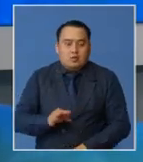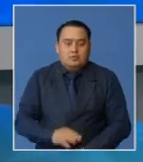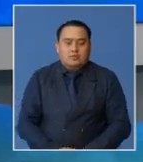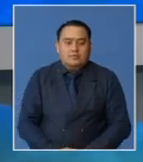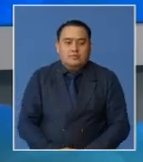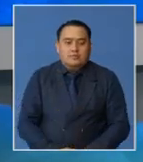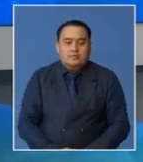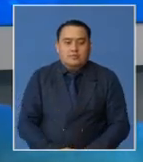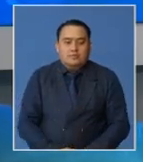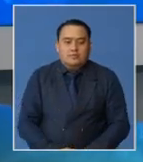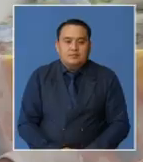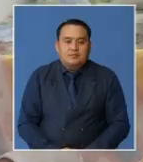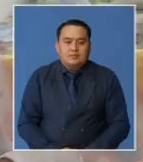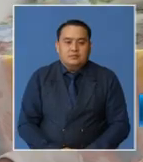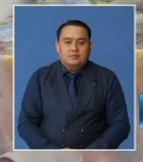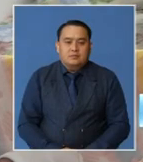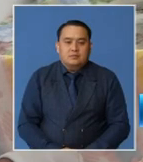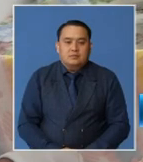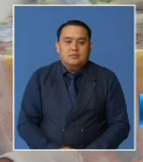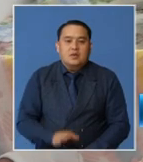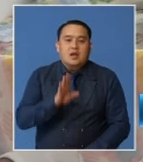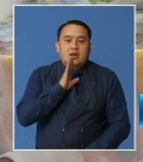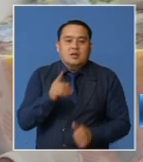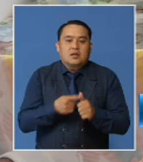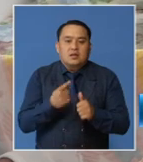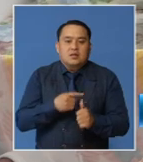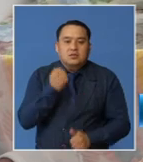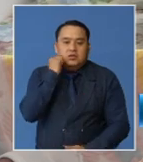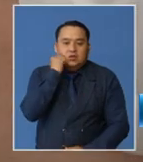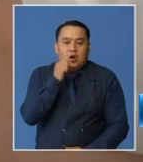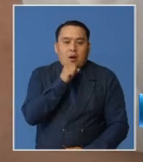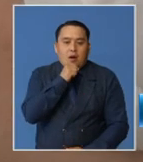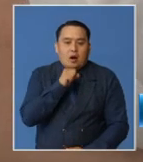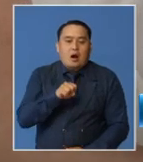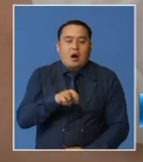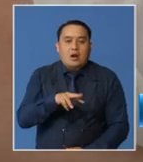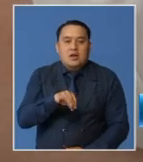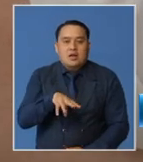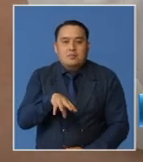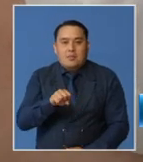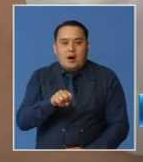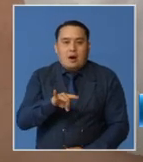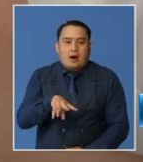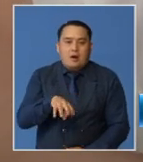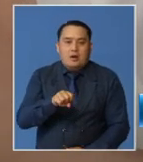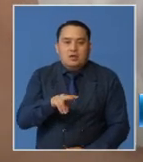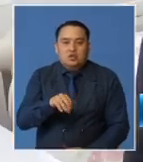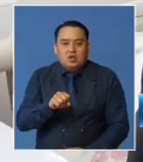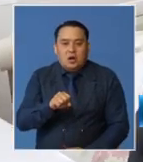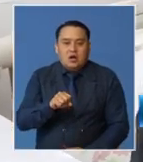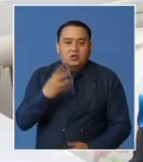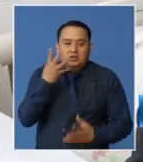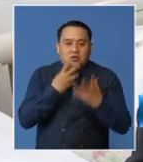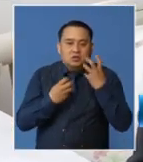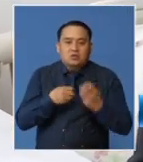Акан Абдуалиев. Именно девочкам дали дедушка и бабушка – Алима, Алиша, Альмира. Старшая – спокойная,